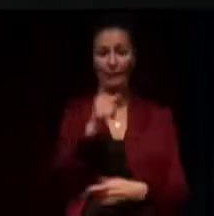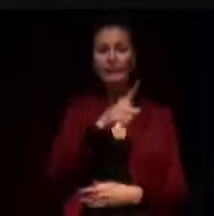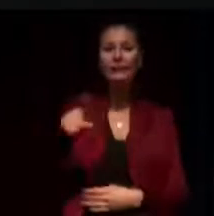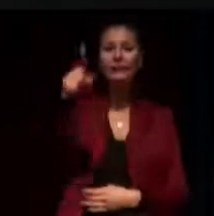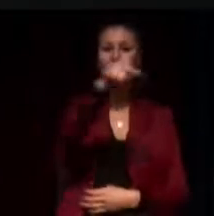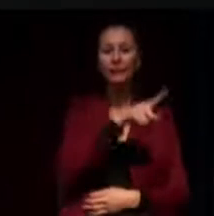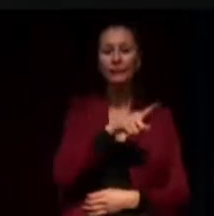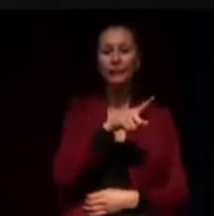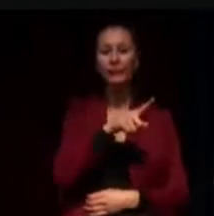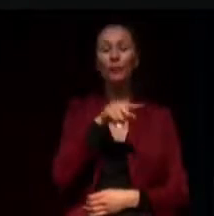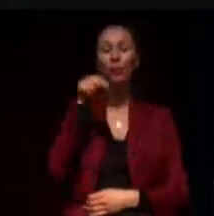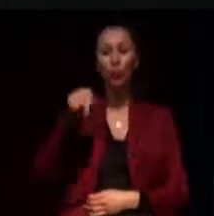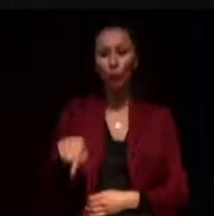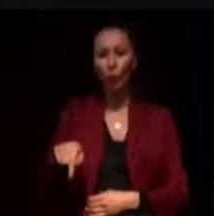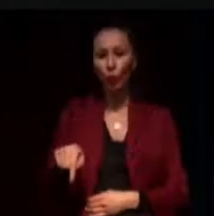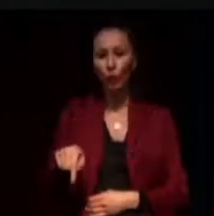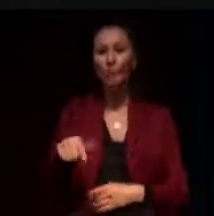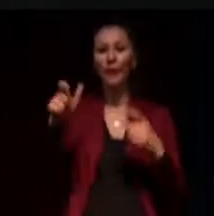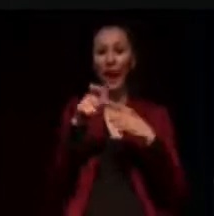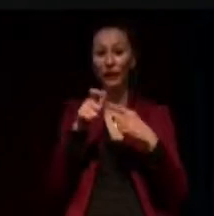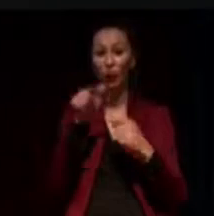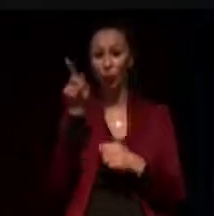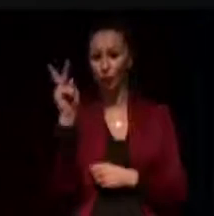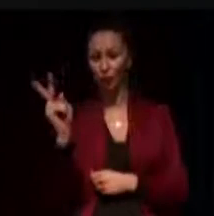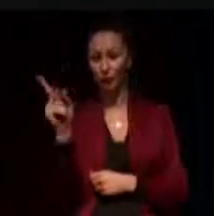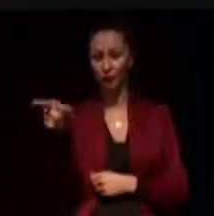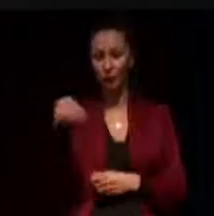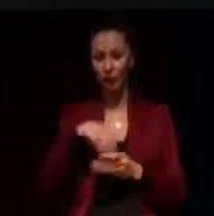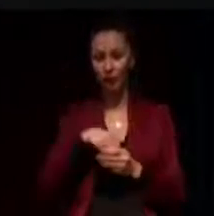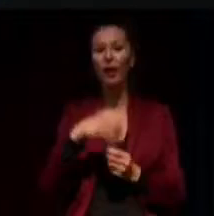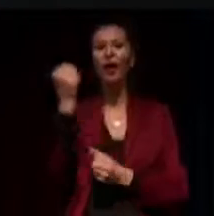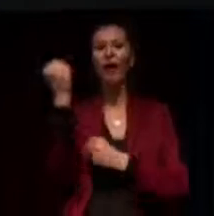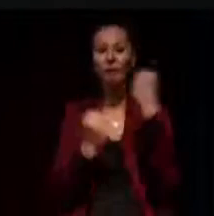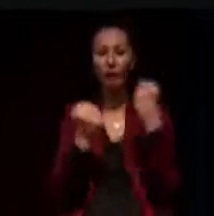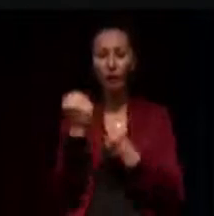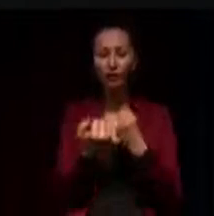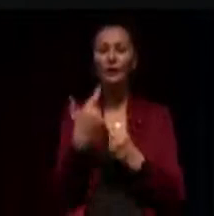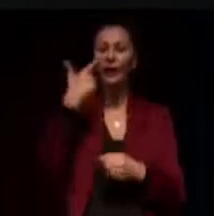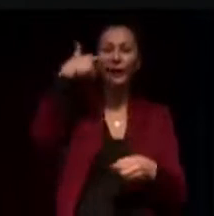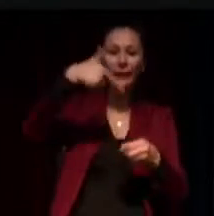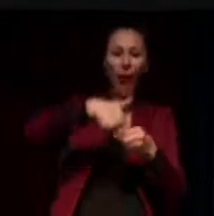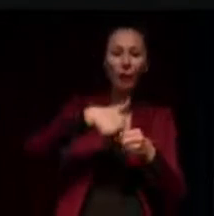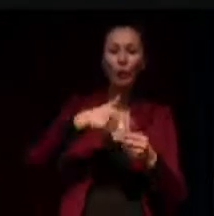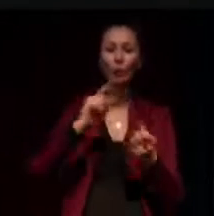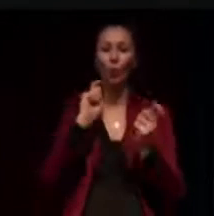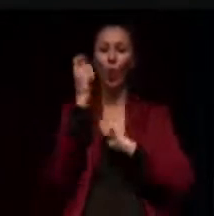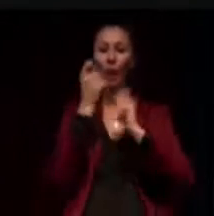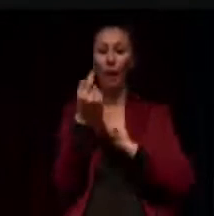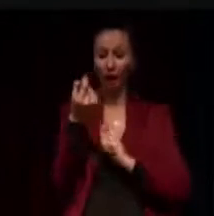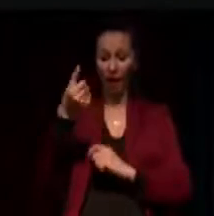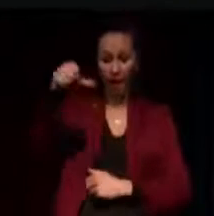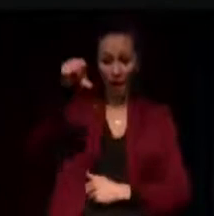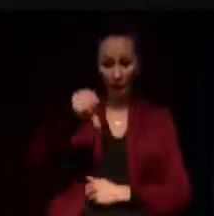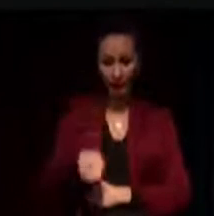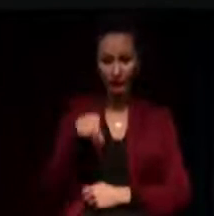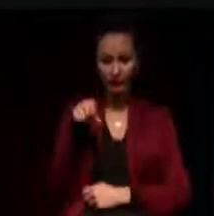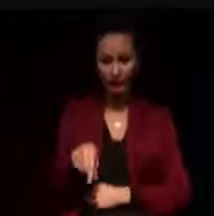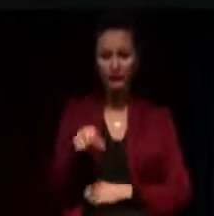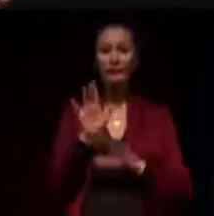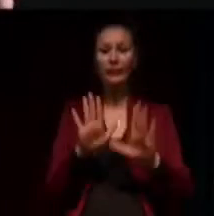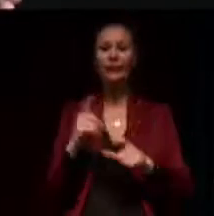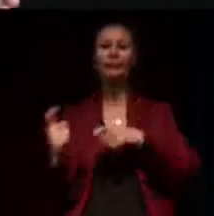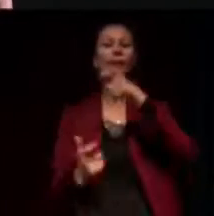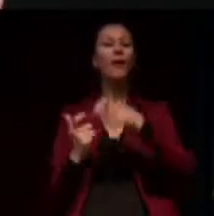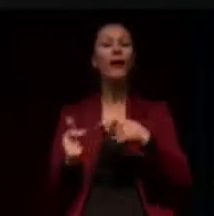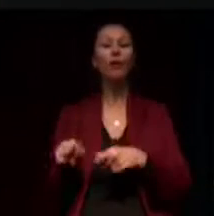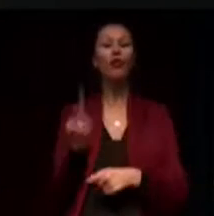Eğer siz bunu Esot'un araç yakıt kullanımını azaltırsanız ki